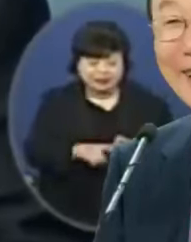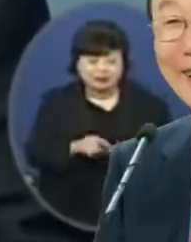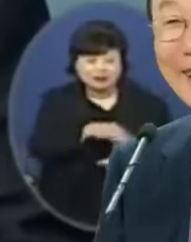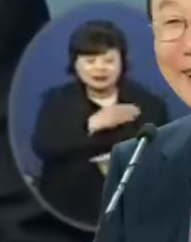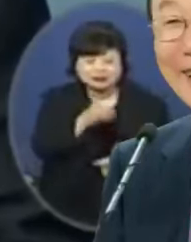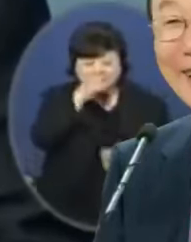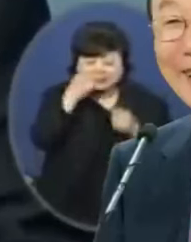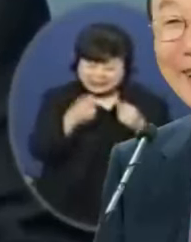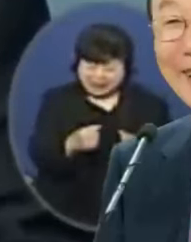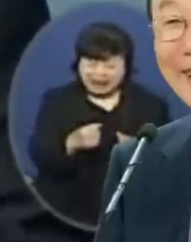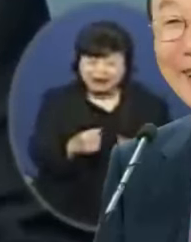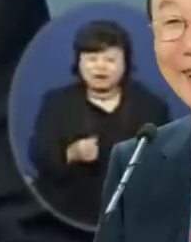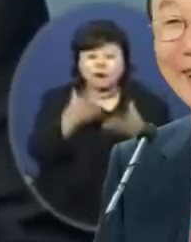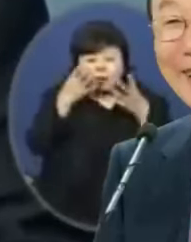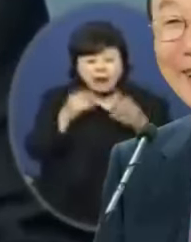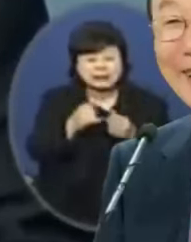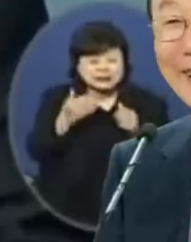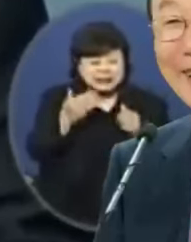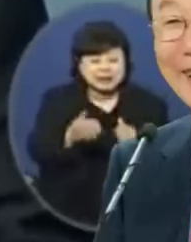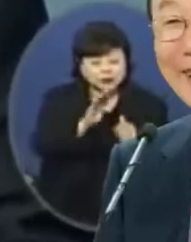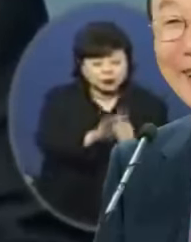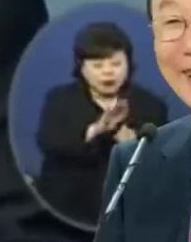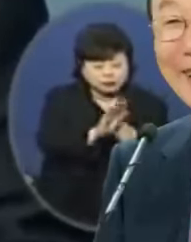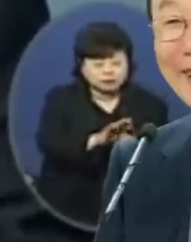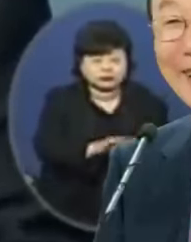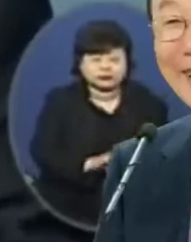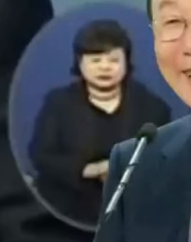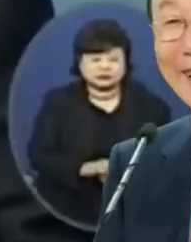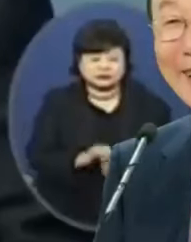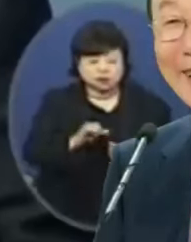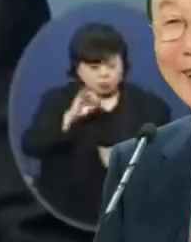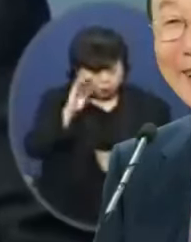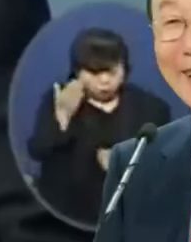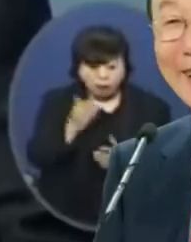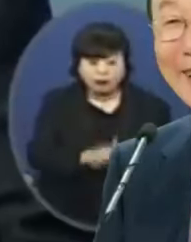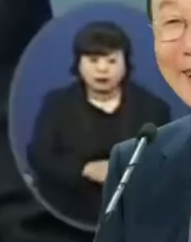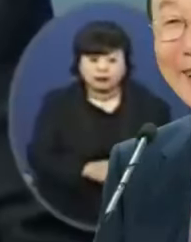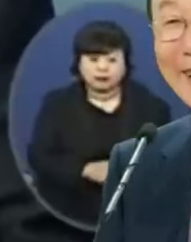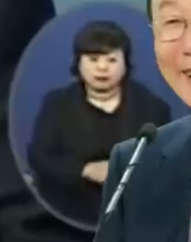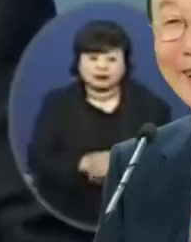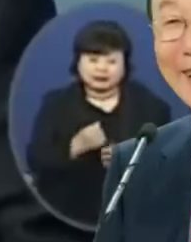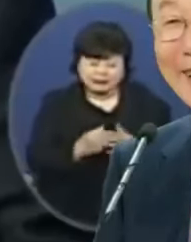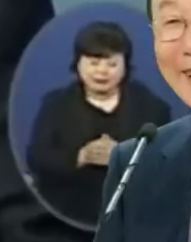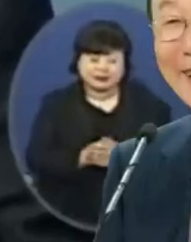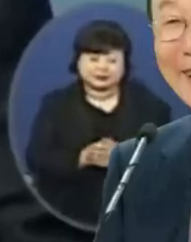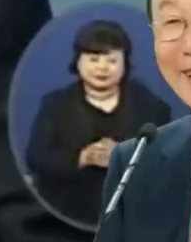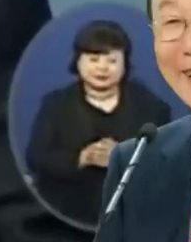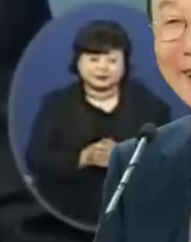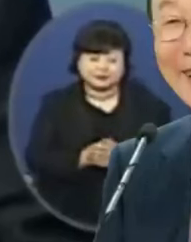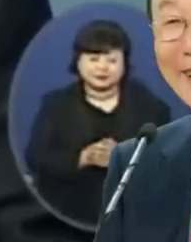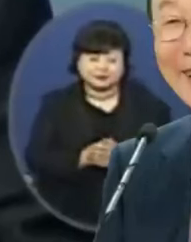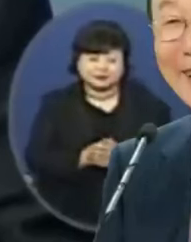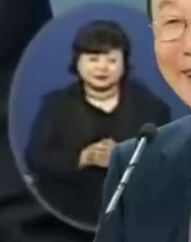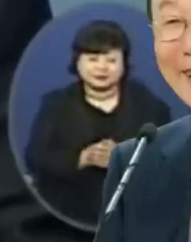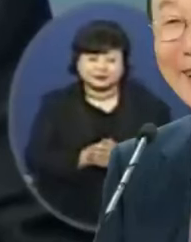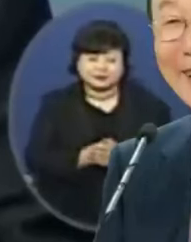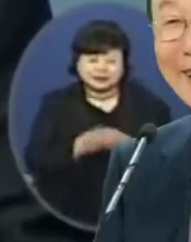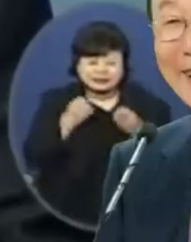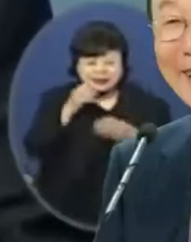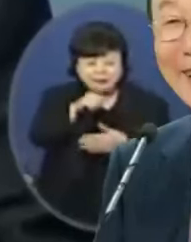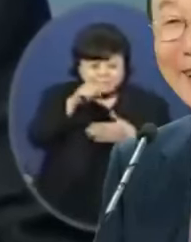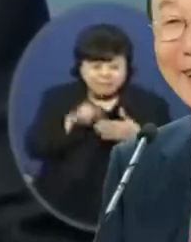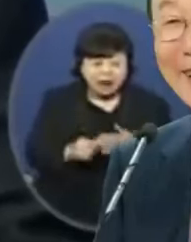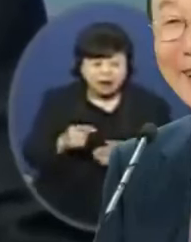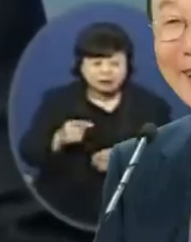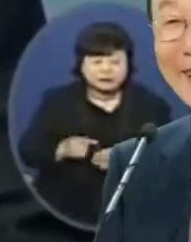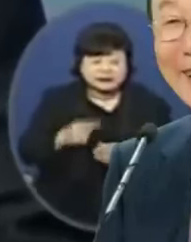능력 있게 살고 많은 사람을 도와줄 수 있는 사람이 될 수 있는 것입니다. 그러므로 우리는 새 마음과